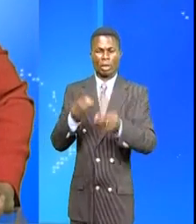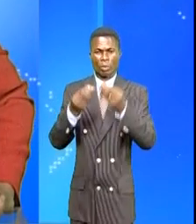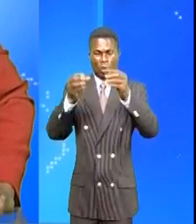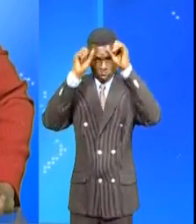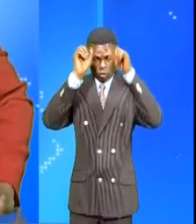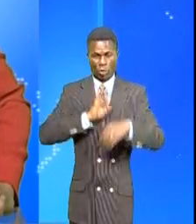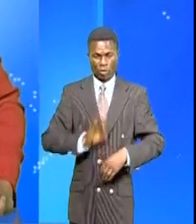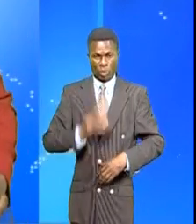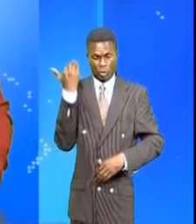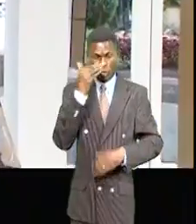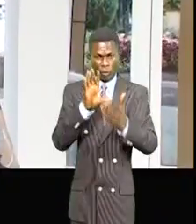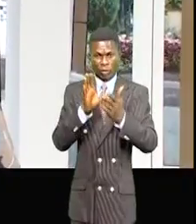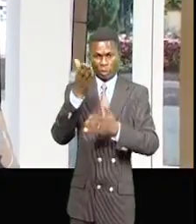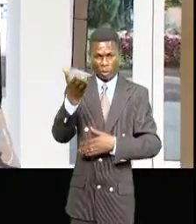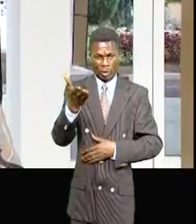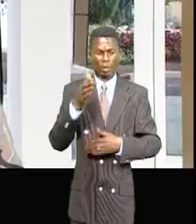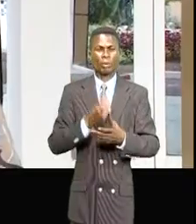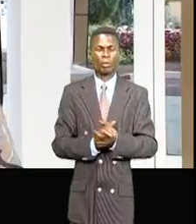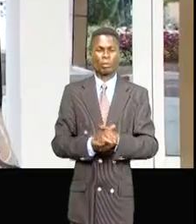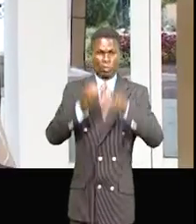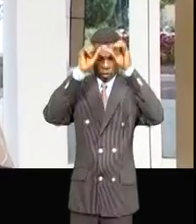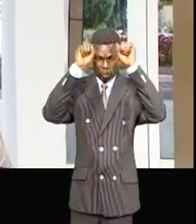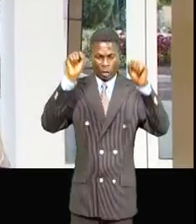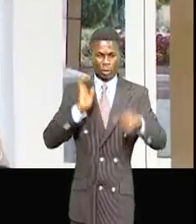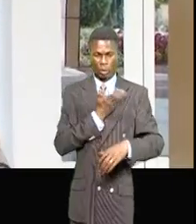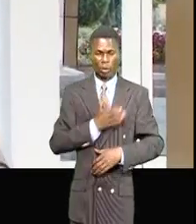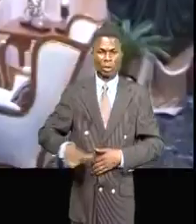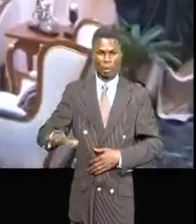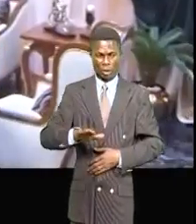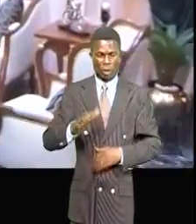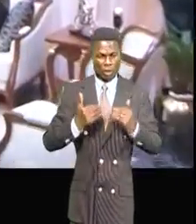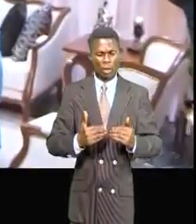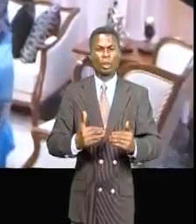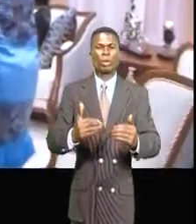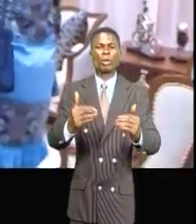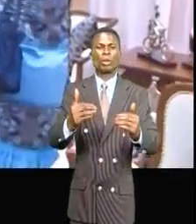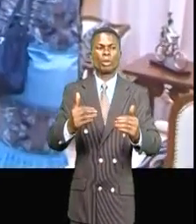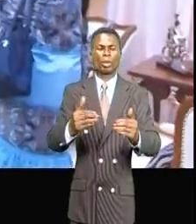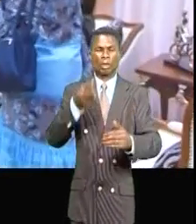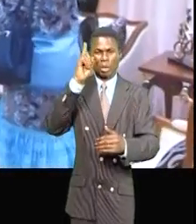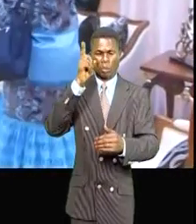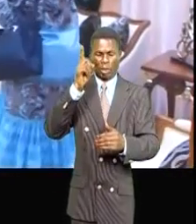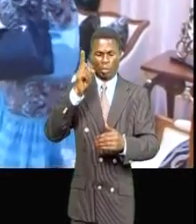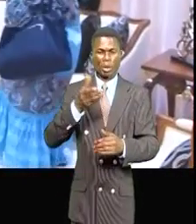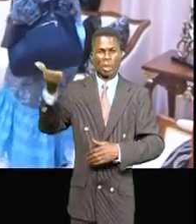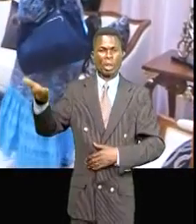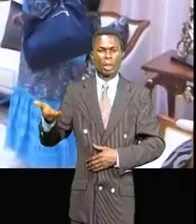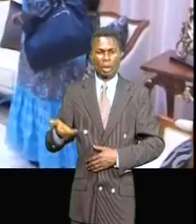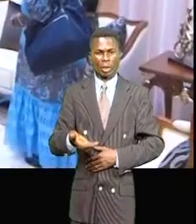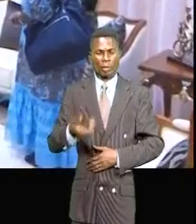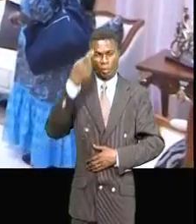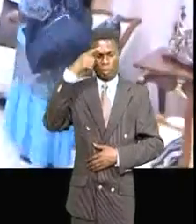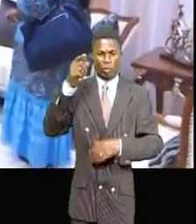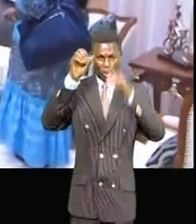Félix-Antoine Tshisekedi. Reportage. Avec le chef de l'État est une suite de la première audience où le chef